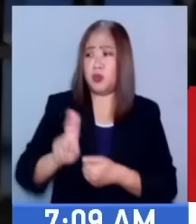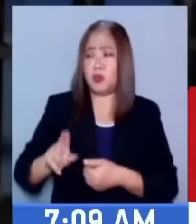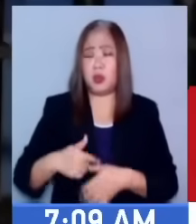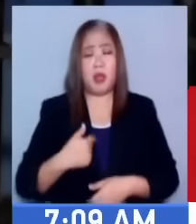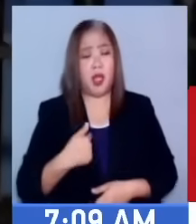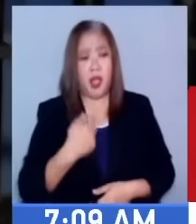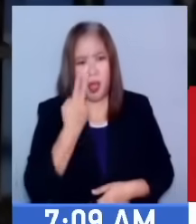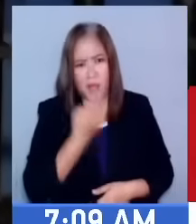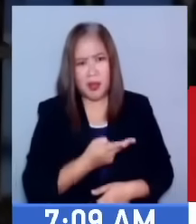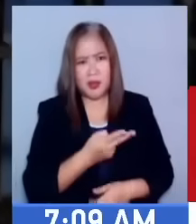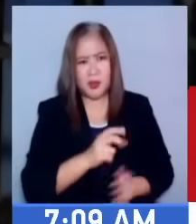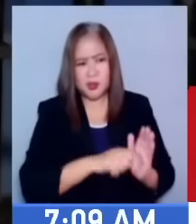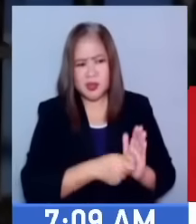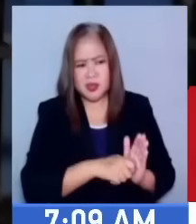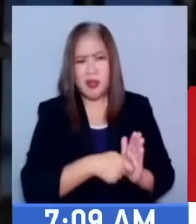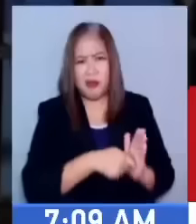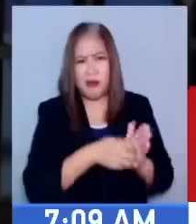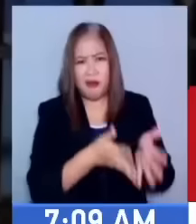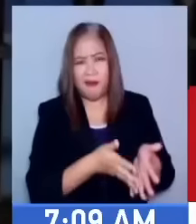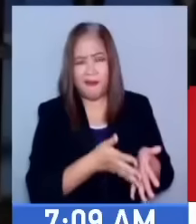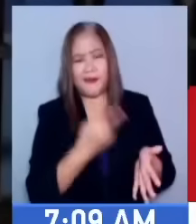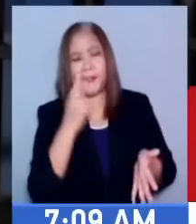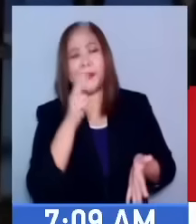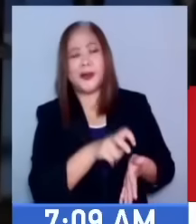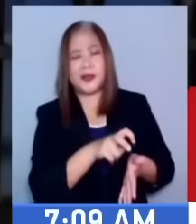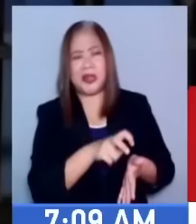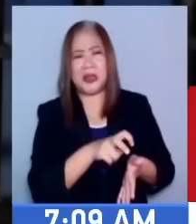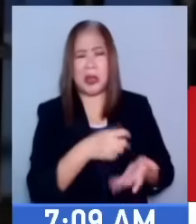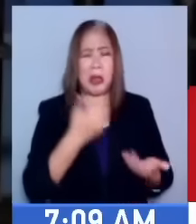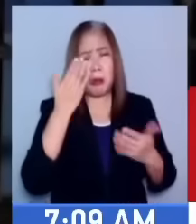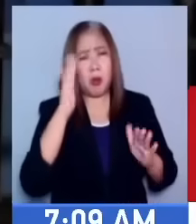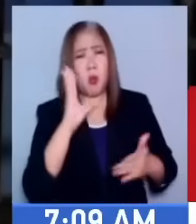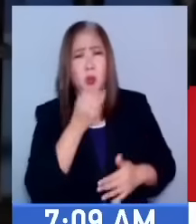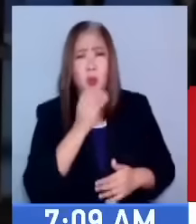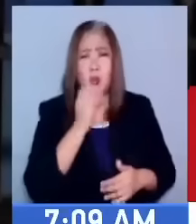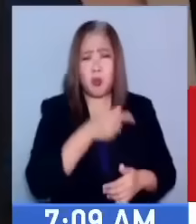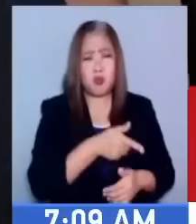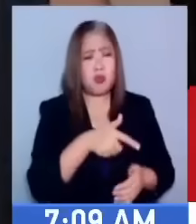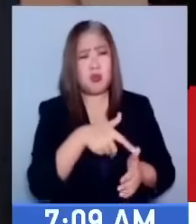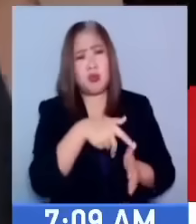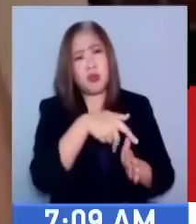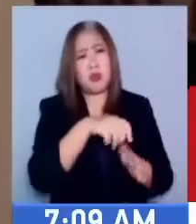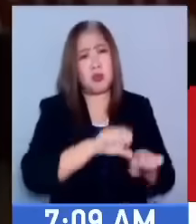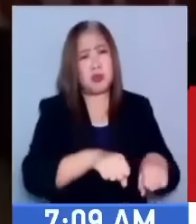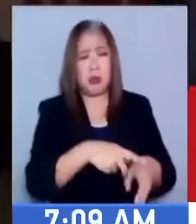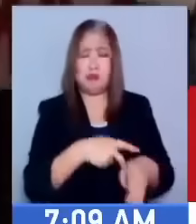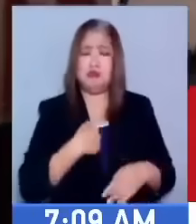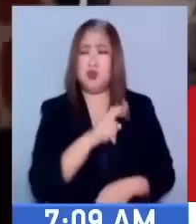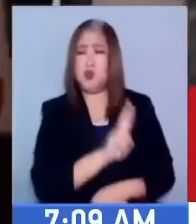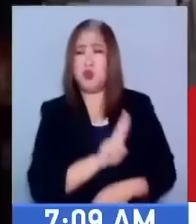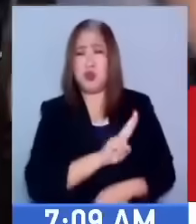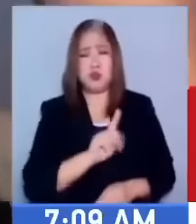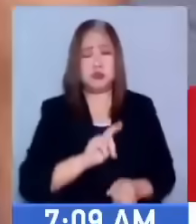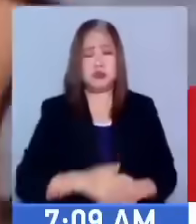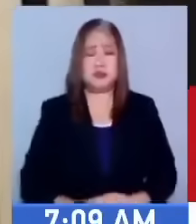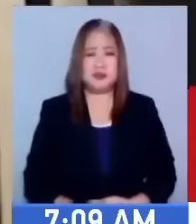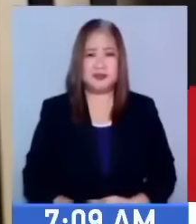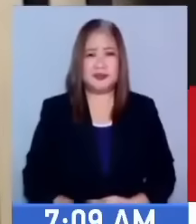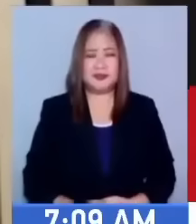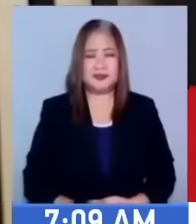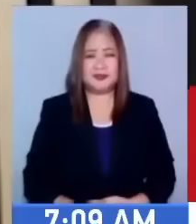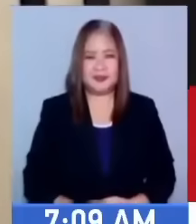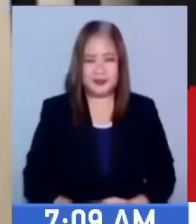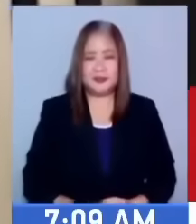motor po na iwan. Hindi ko naman po alam kung kanino po motor, kaya nagamit ko po siya. Maharap ang suspect sa reklamong paglabag sa